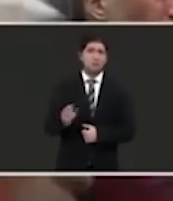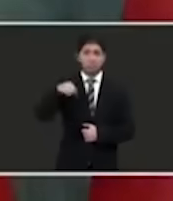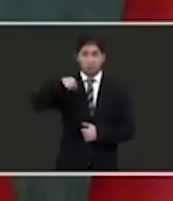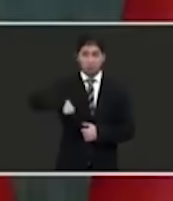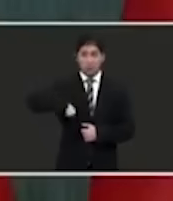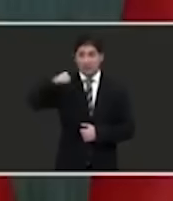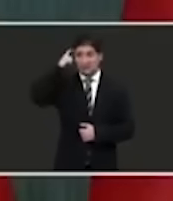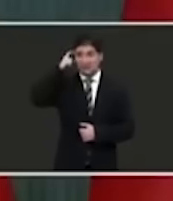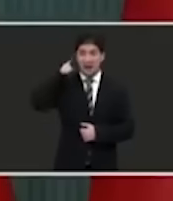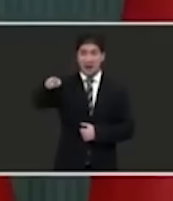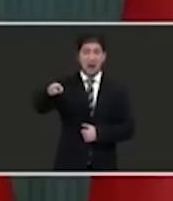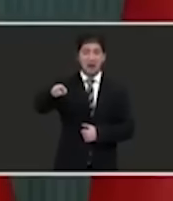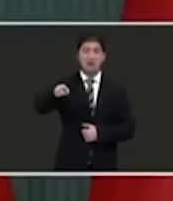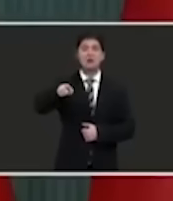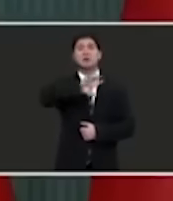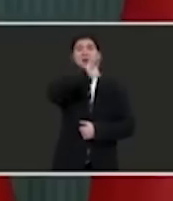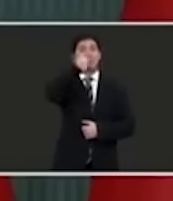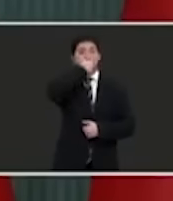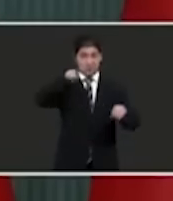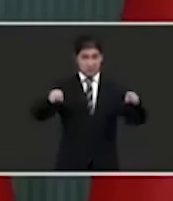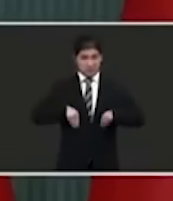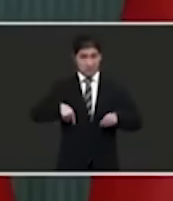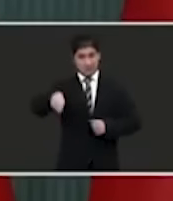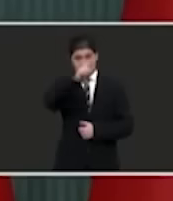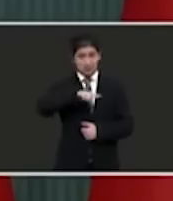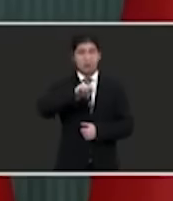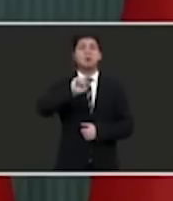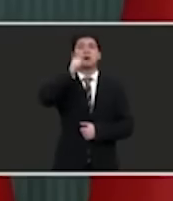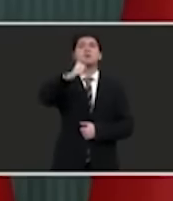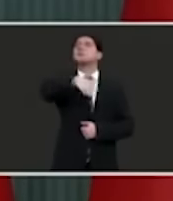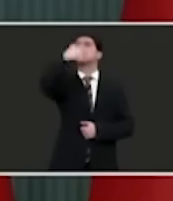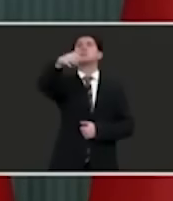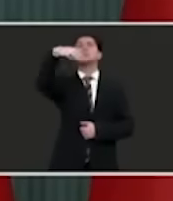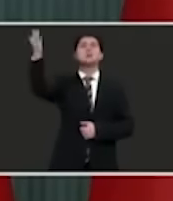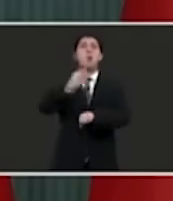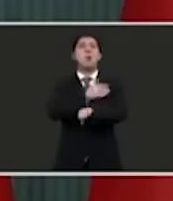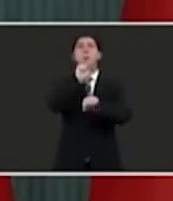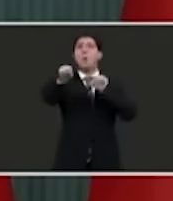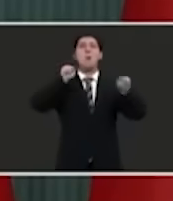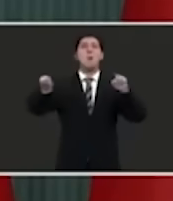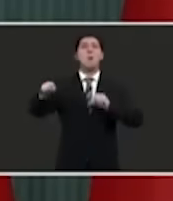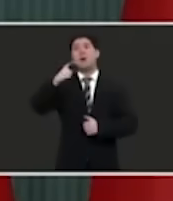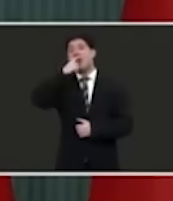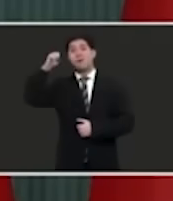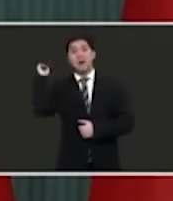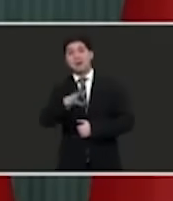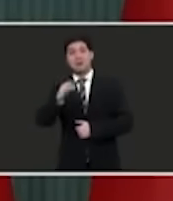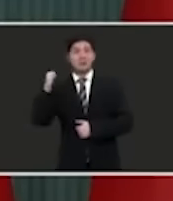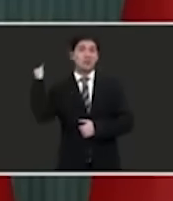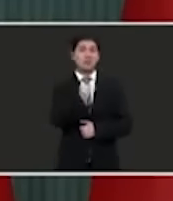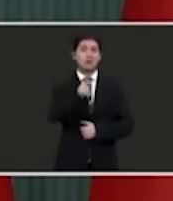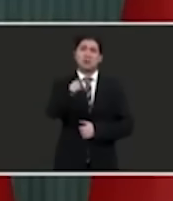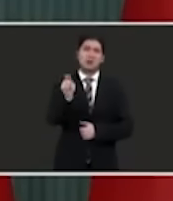İsrail'e ses çıkarmayanların yarın başka ülkeleri söyleyecek hiçbir sözü